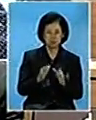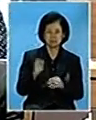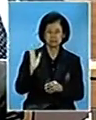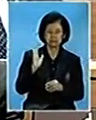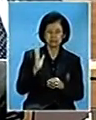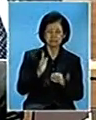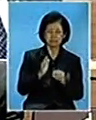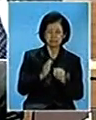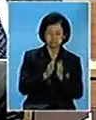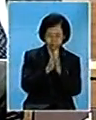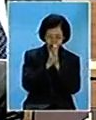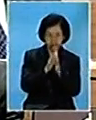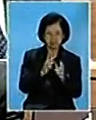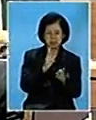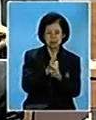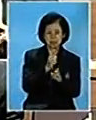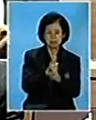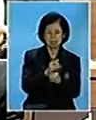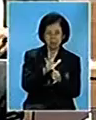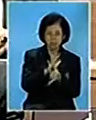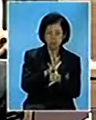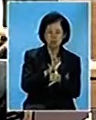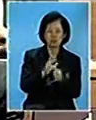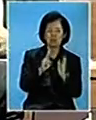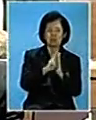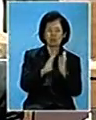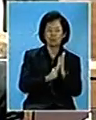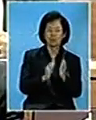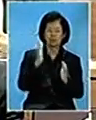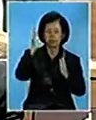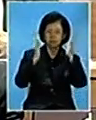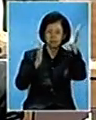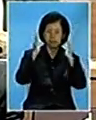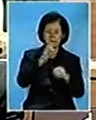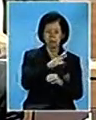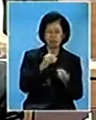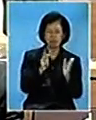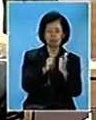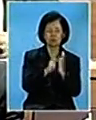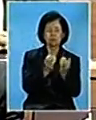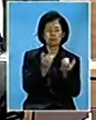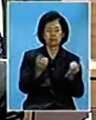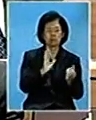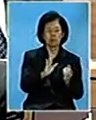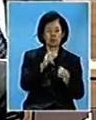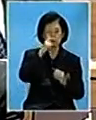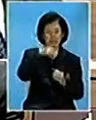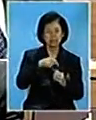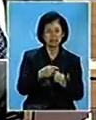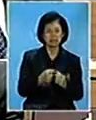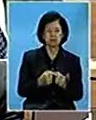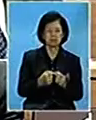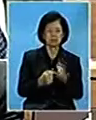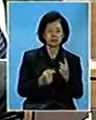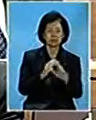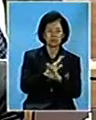าณบอกว่าจะรักษาและปกป้องระบบประชาธิปไตยและรัฐธรรมนูญแห่งราชอาณาจักรไทย 1.